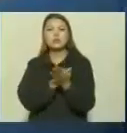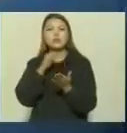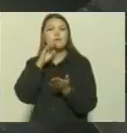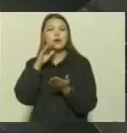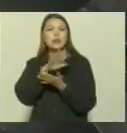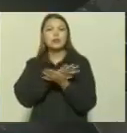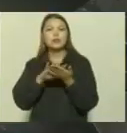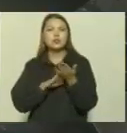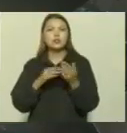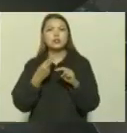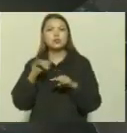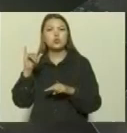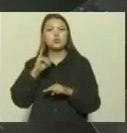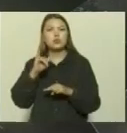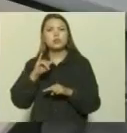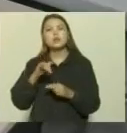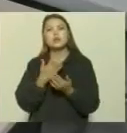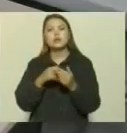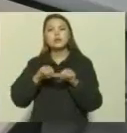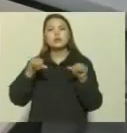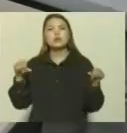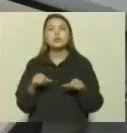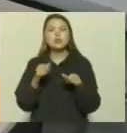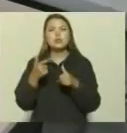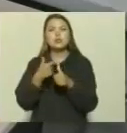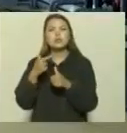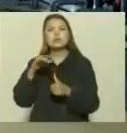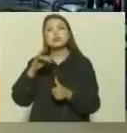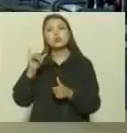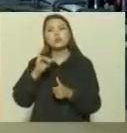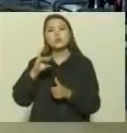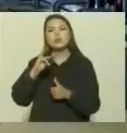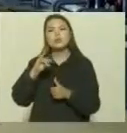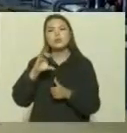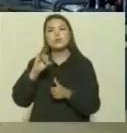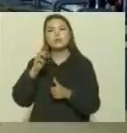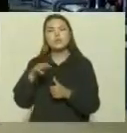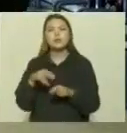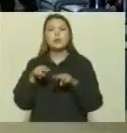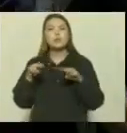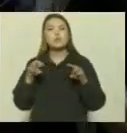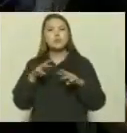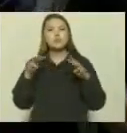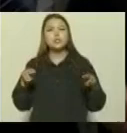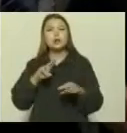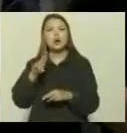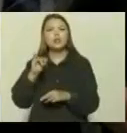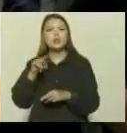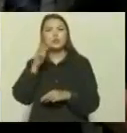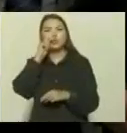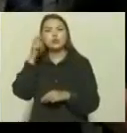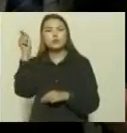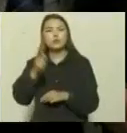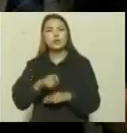водоочистного учреждения «Озенинвест». С планами по увеличению мощности предприятия ознакомился заместитель премьер-министра Канат Бозумбаев,